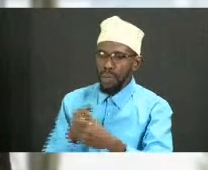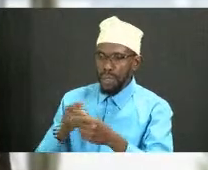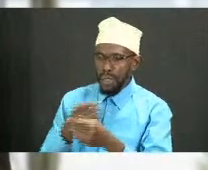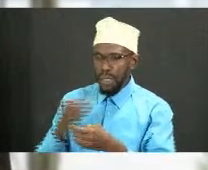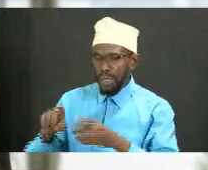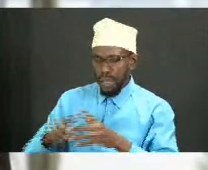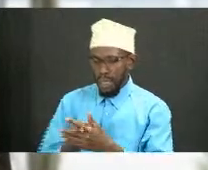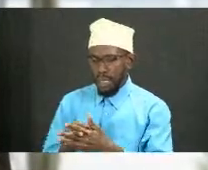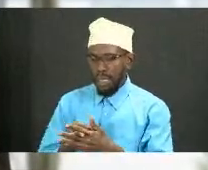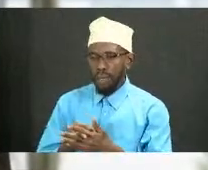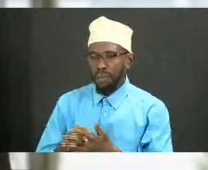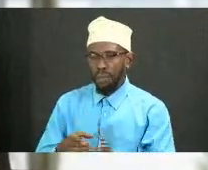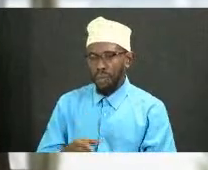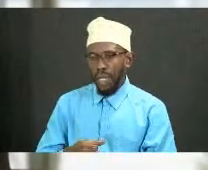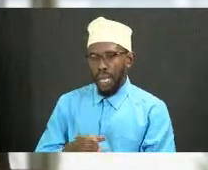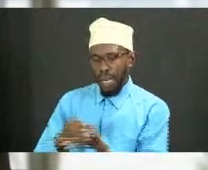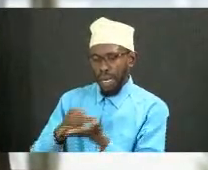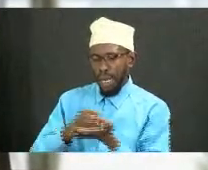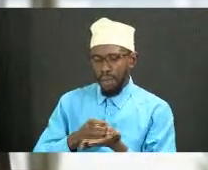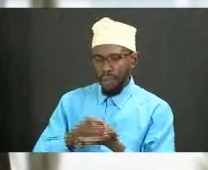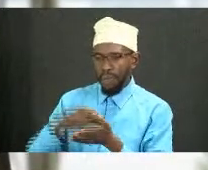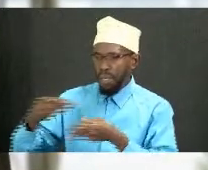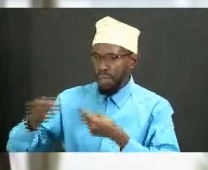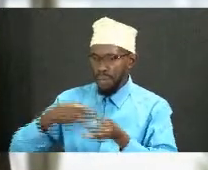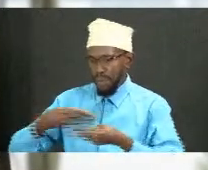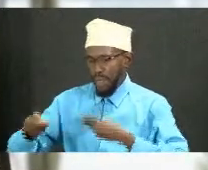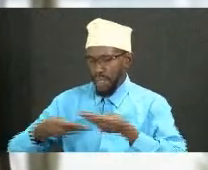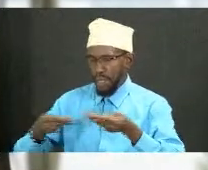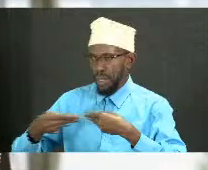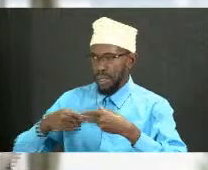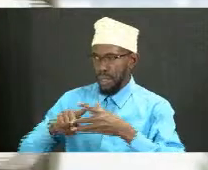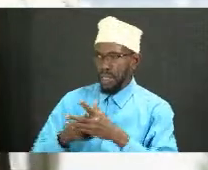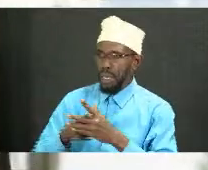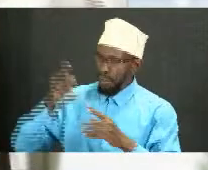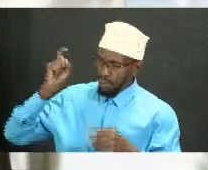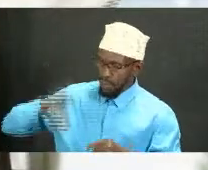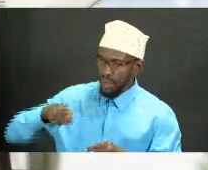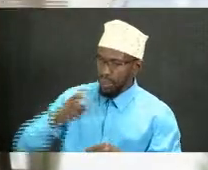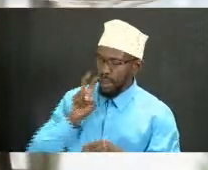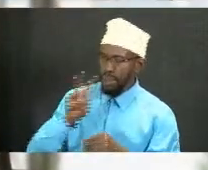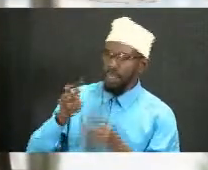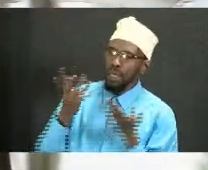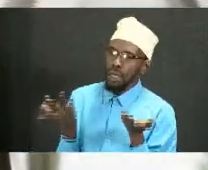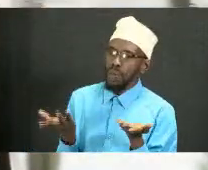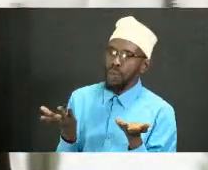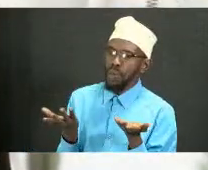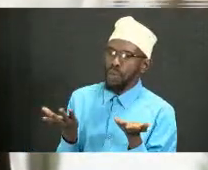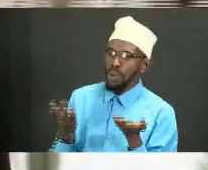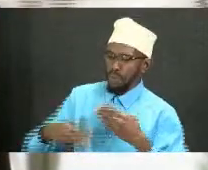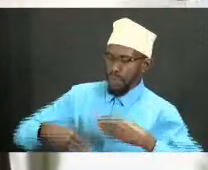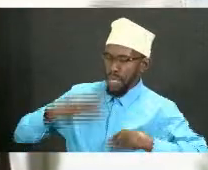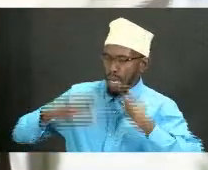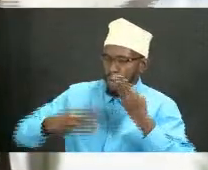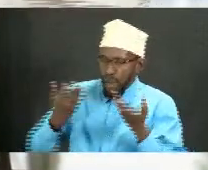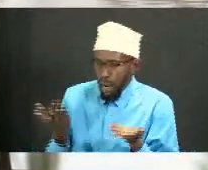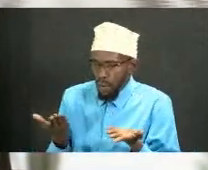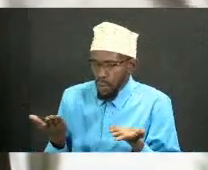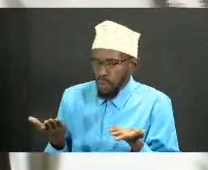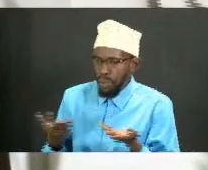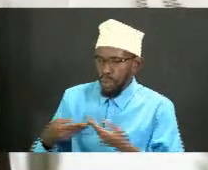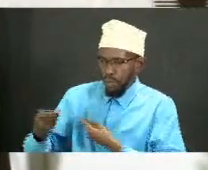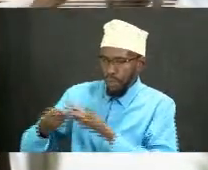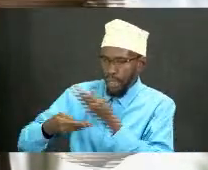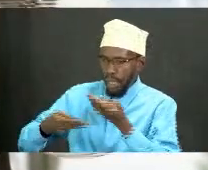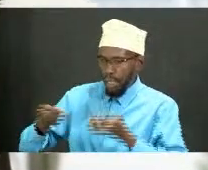capital au rasilimali ambayo itamwezesha kuanza biashara fulani. Kwa hivyo lazima tuweze kuangalia BIA yetu. Yale mazingara